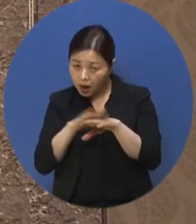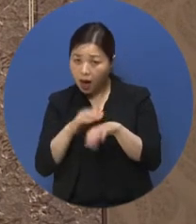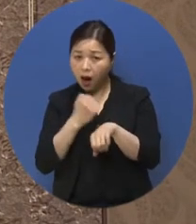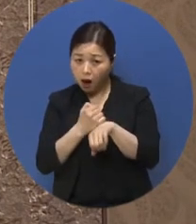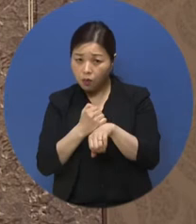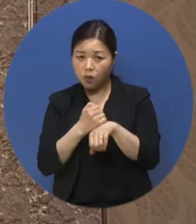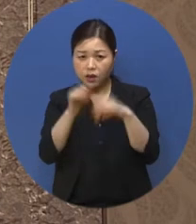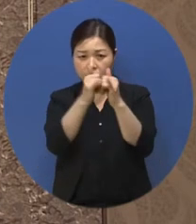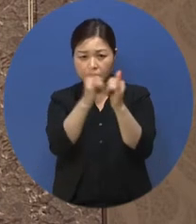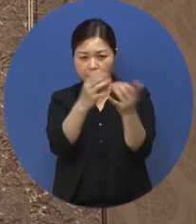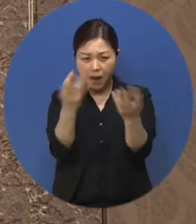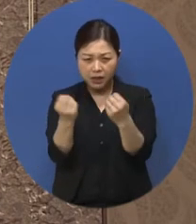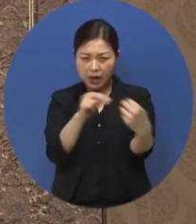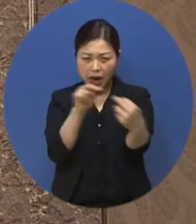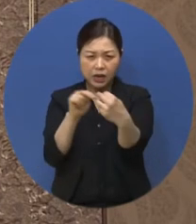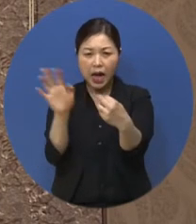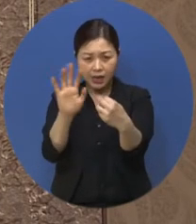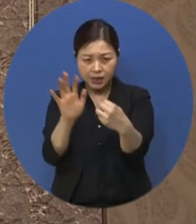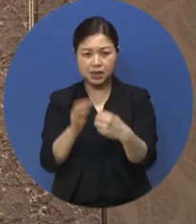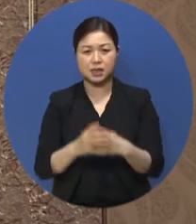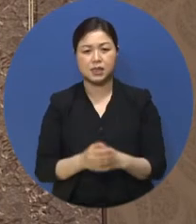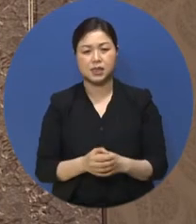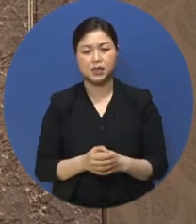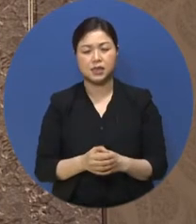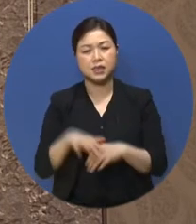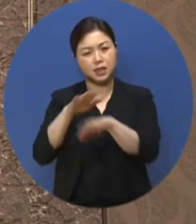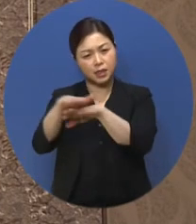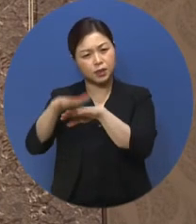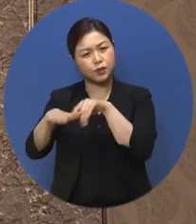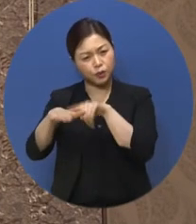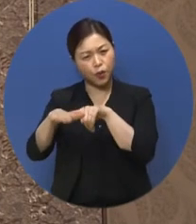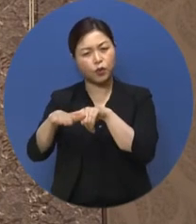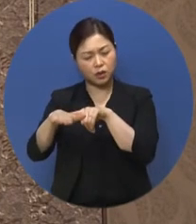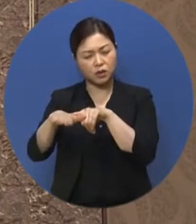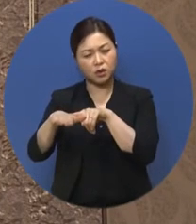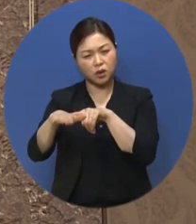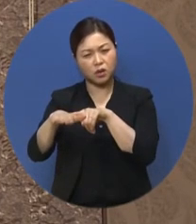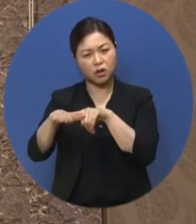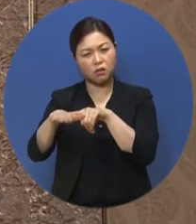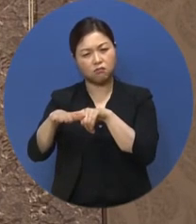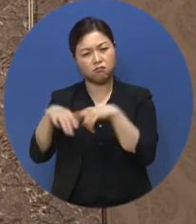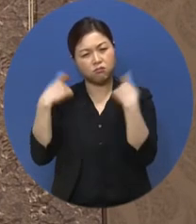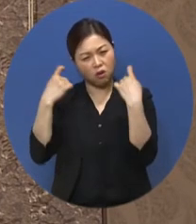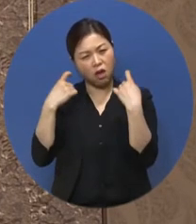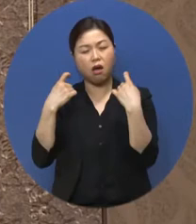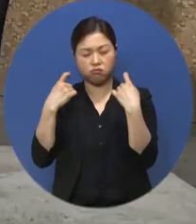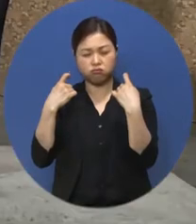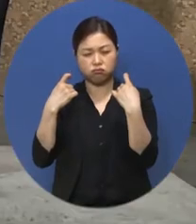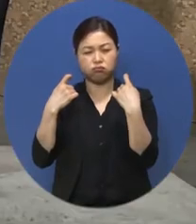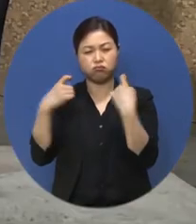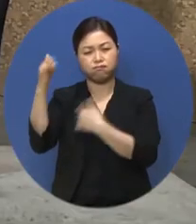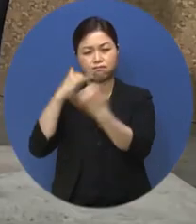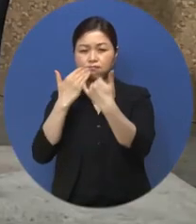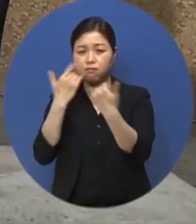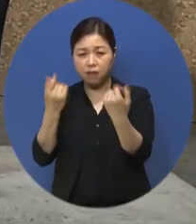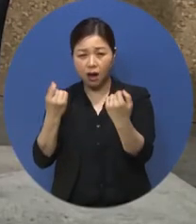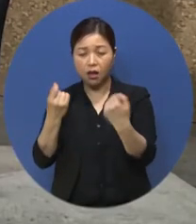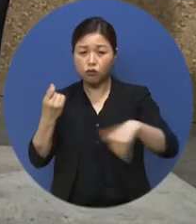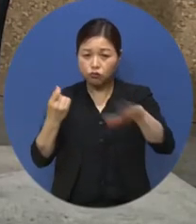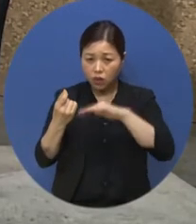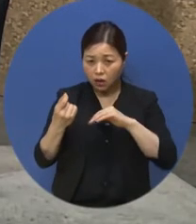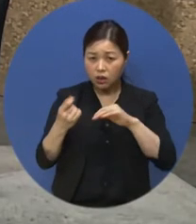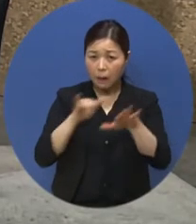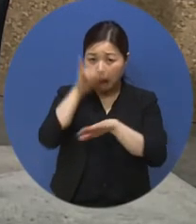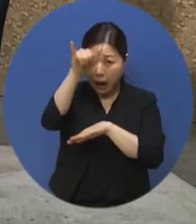사람 많은 데 가서 대면하고 이런 거 아닌 그런 식으로 해서라도 받을 수 있는데 지금 저희 나라는 만약에 간다 그래도